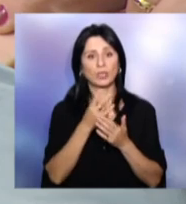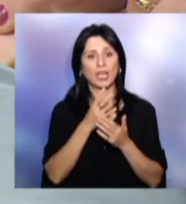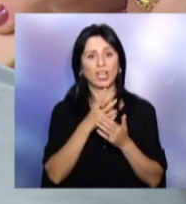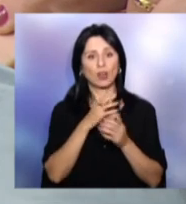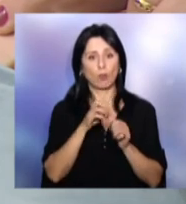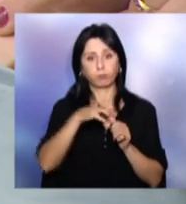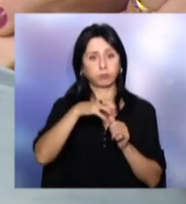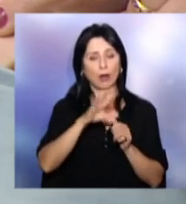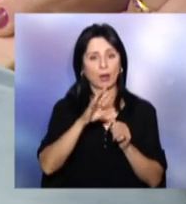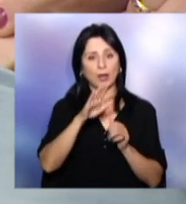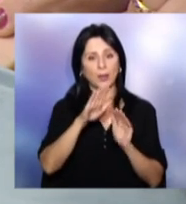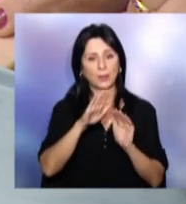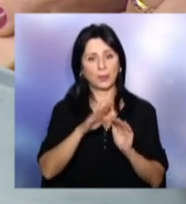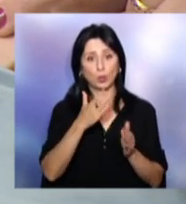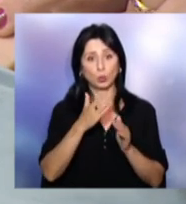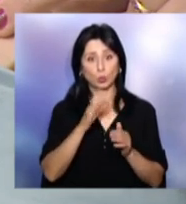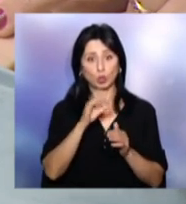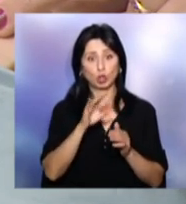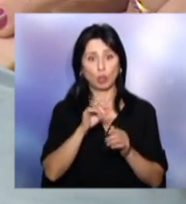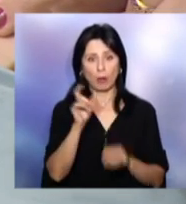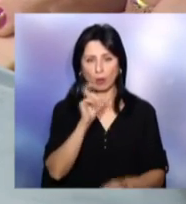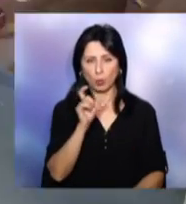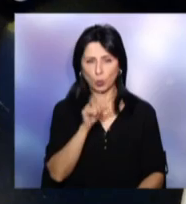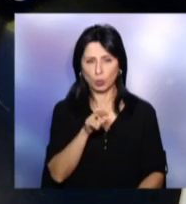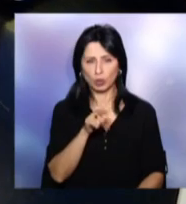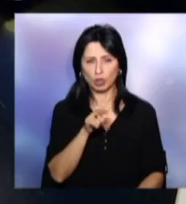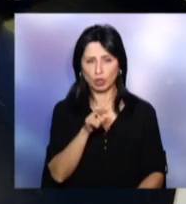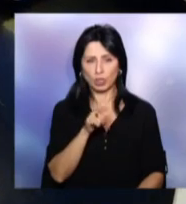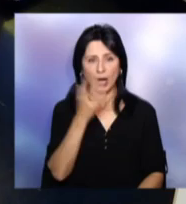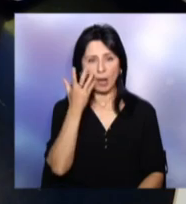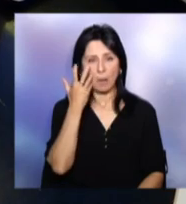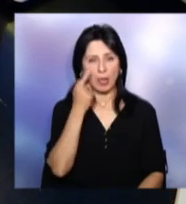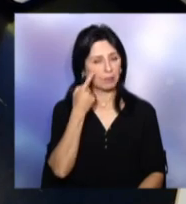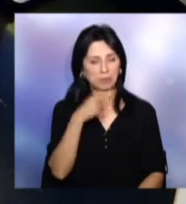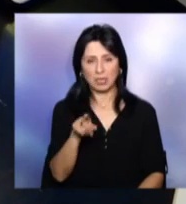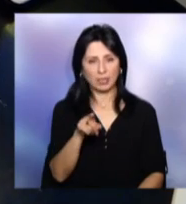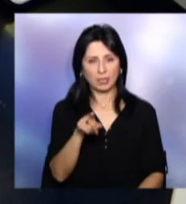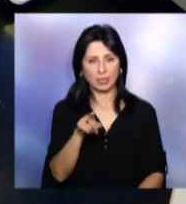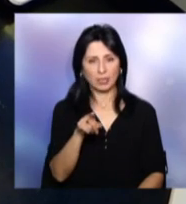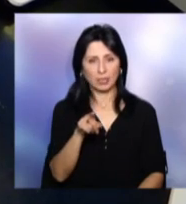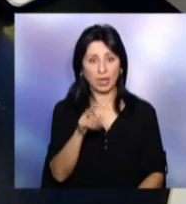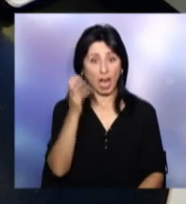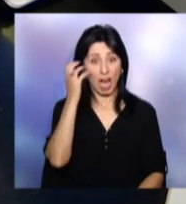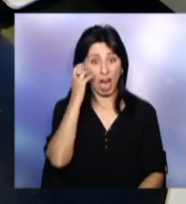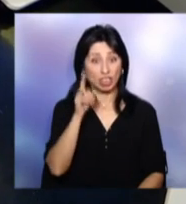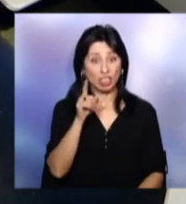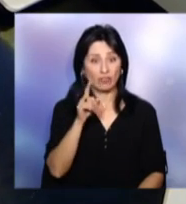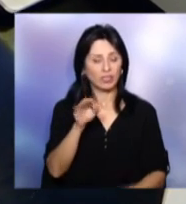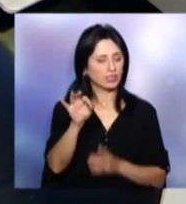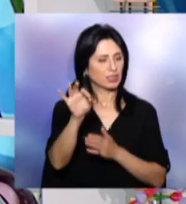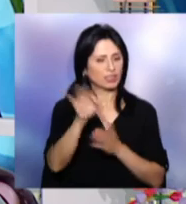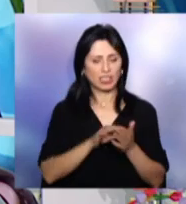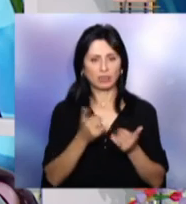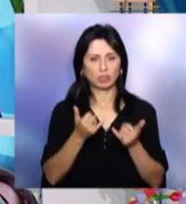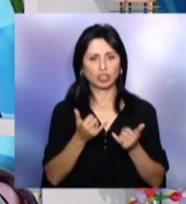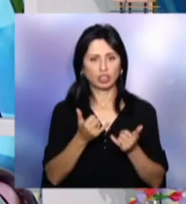იყოს, არ უნდა იყოს შეშუპებული. თუ სტომა გალურჩდა, ან გაფერმკთალდა, მითუმეტეს თუ გაშავდა, სასტრაფო